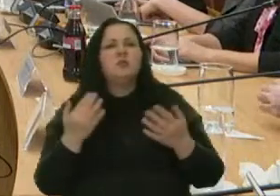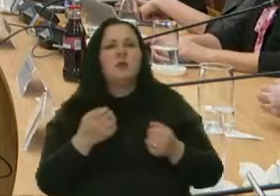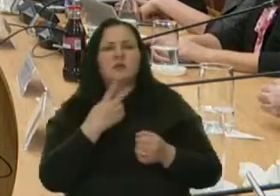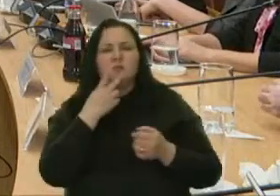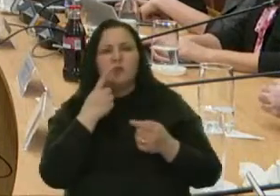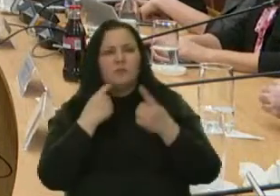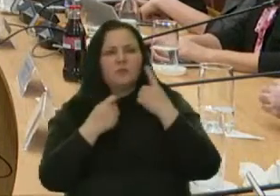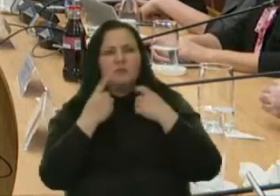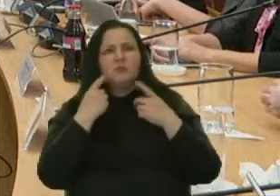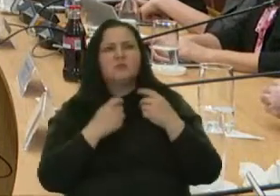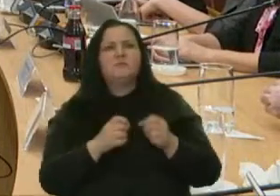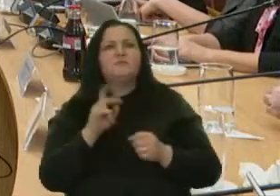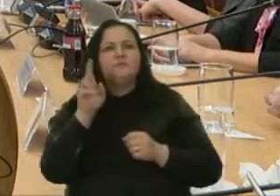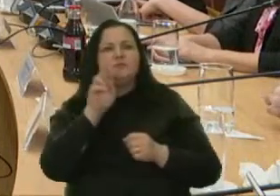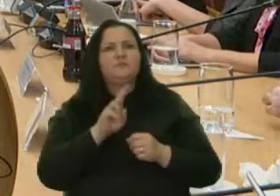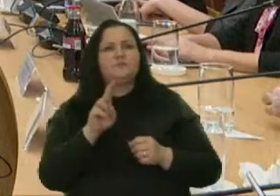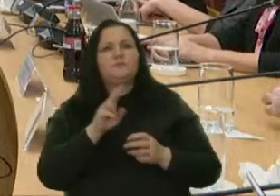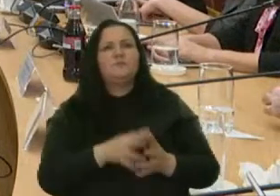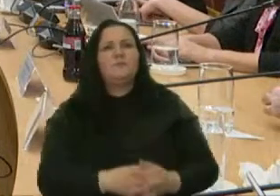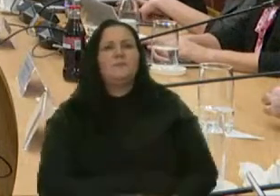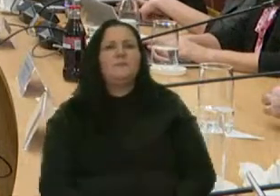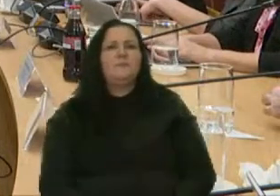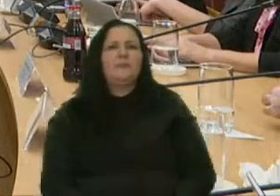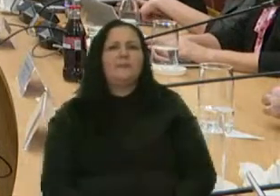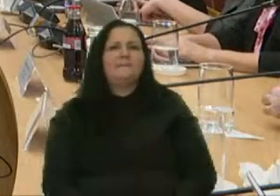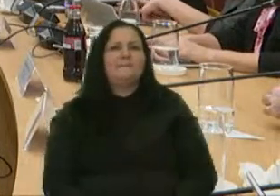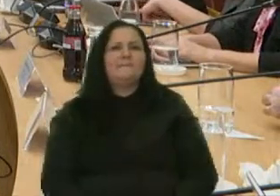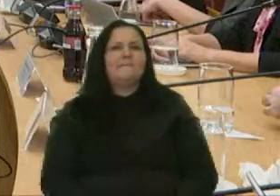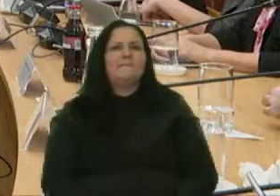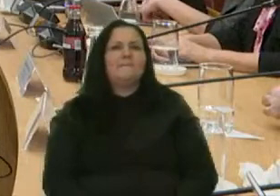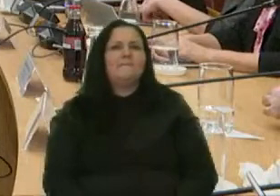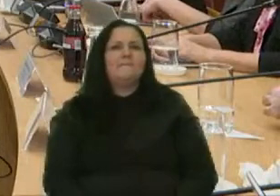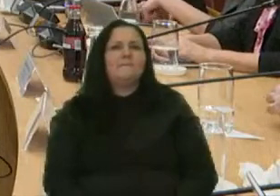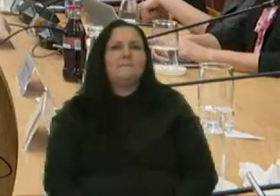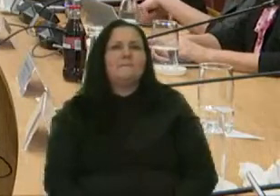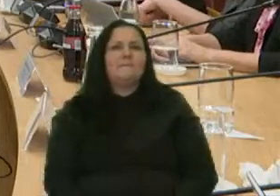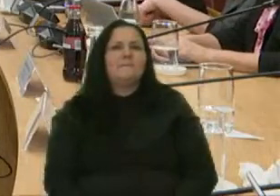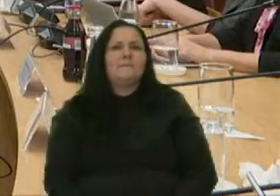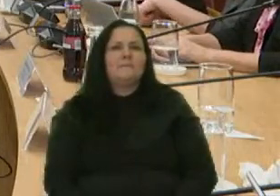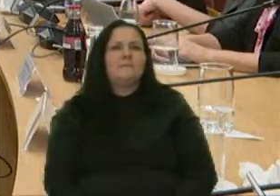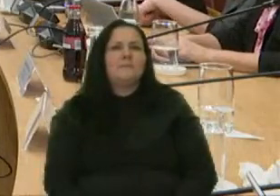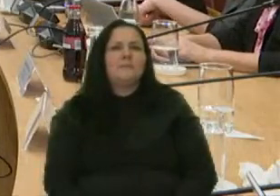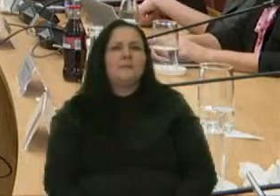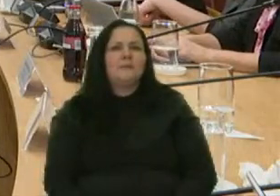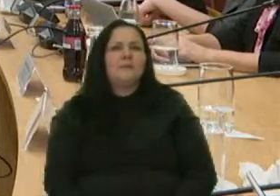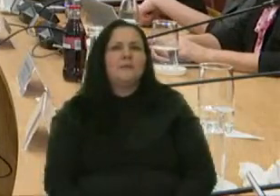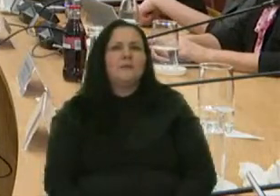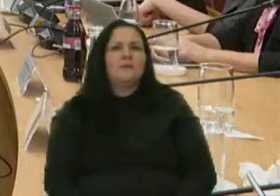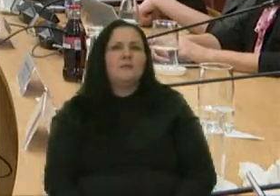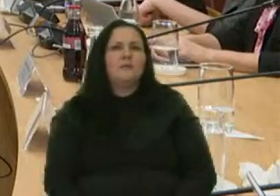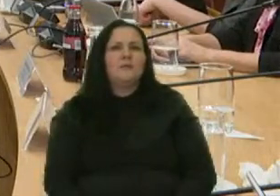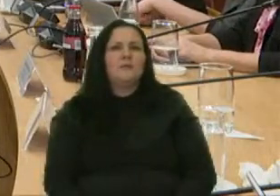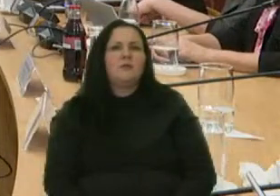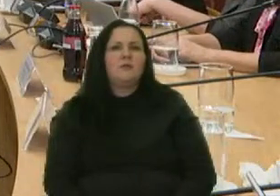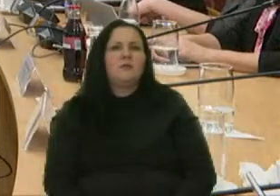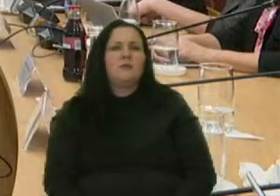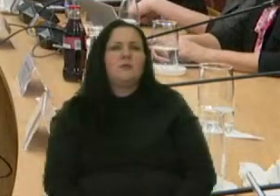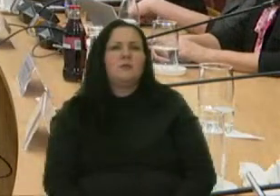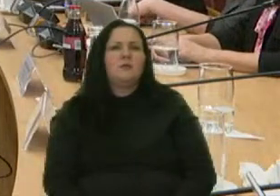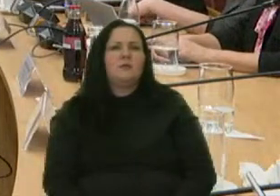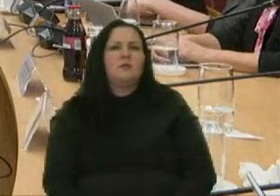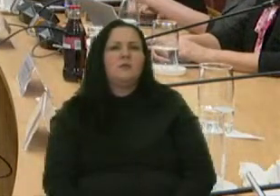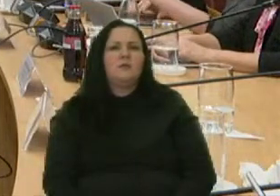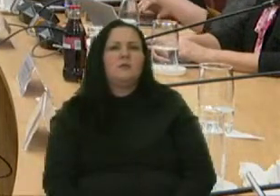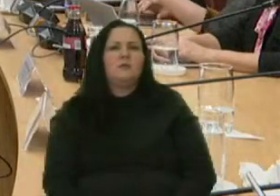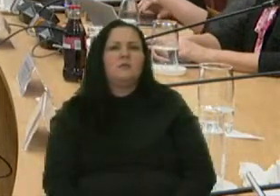merge ca atare și repet mă implic vă rog domnule consilier Vișan dup dacă e legat de acest subiect intervenția